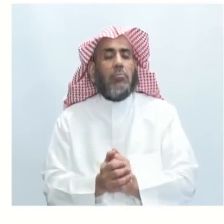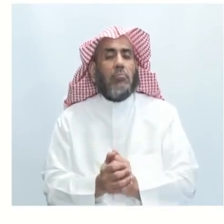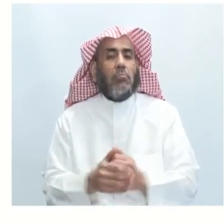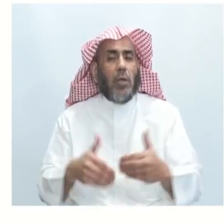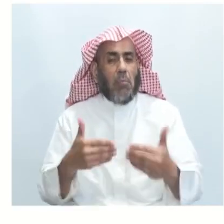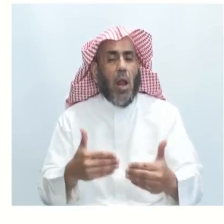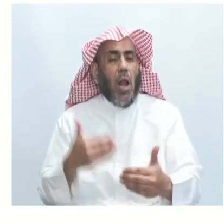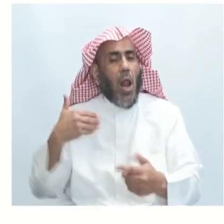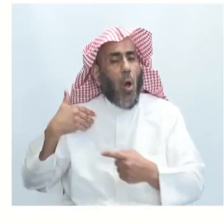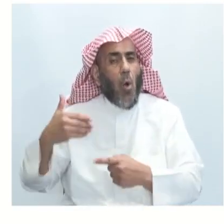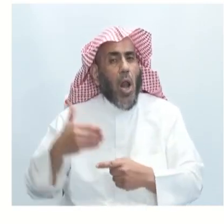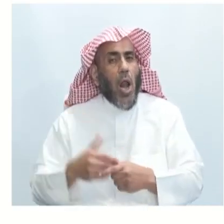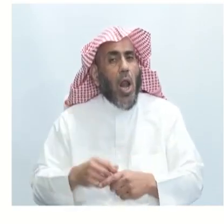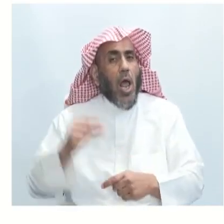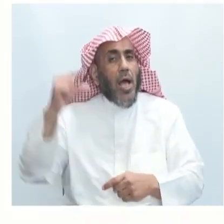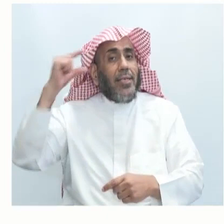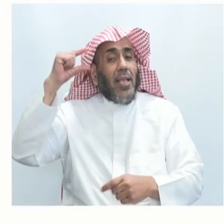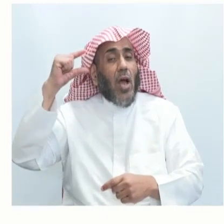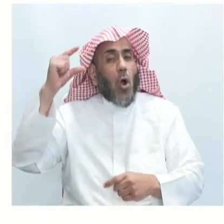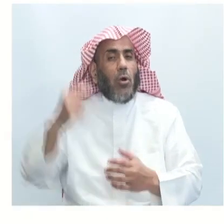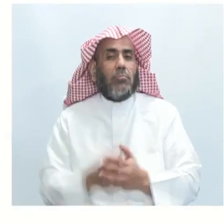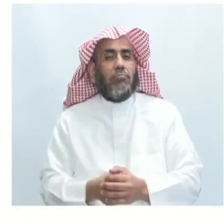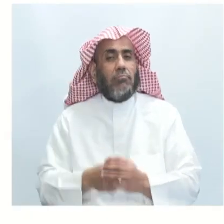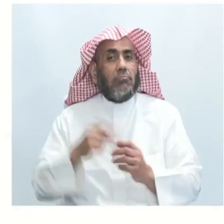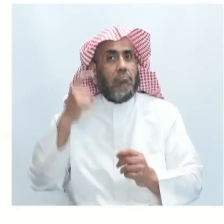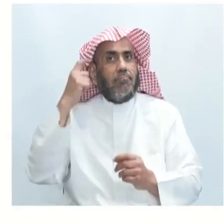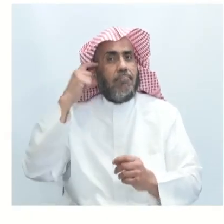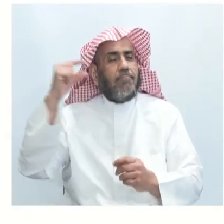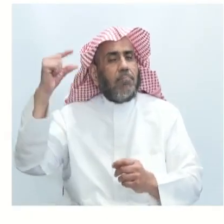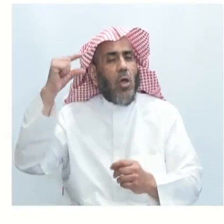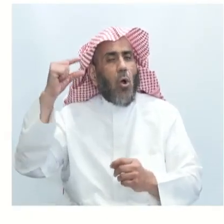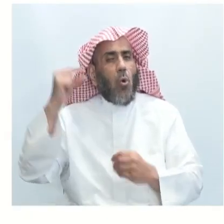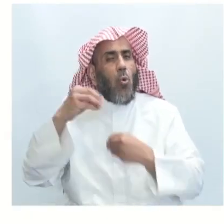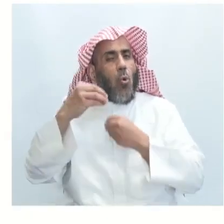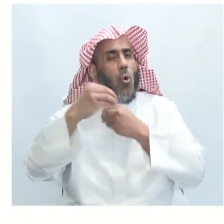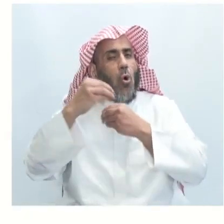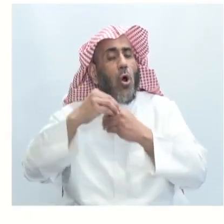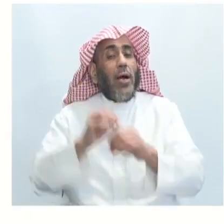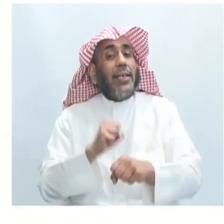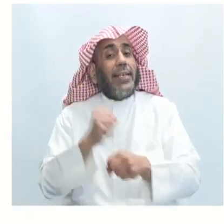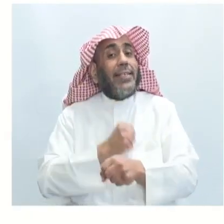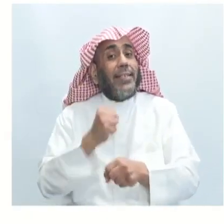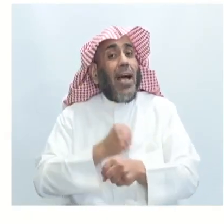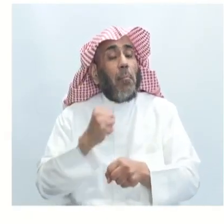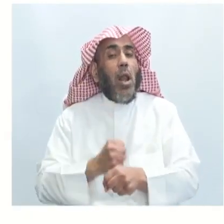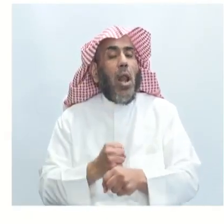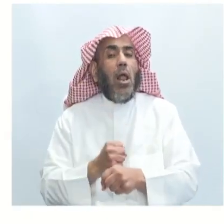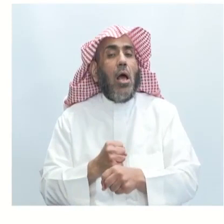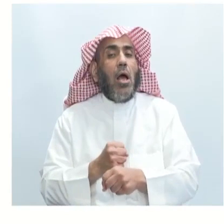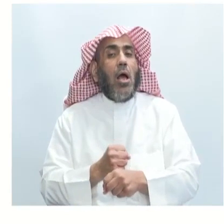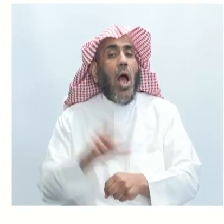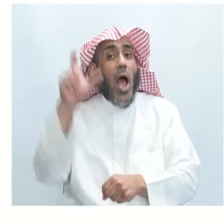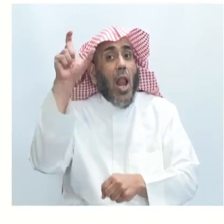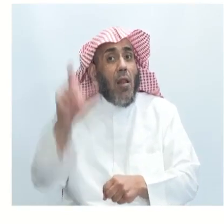نكمل التذكر او ثالثا التذكر يستعمل ابنائي وبناتي الطلاب